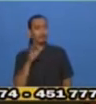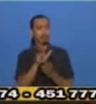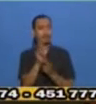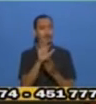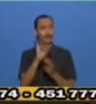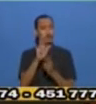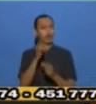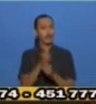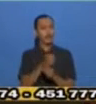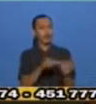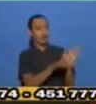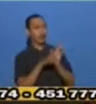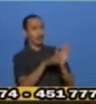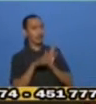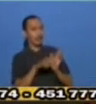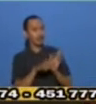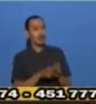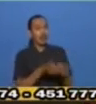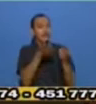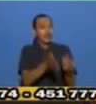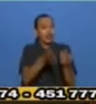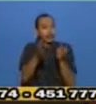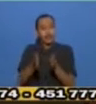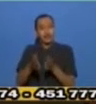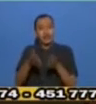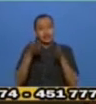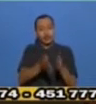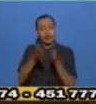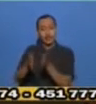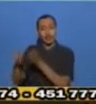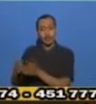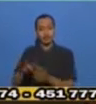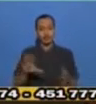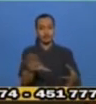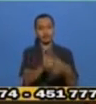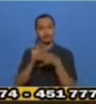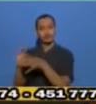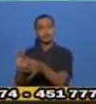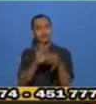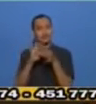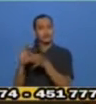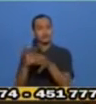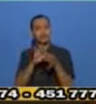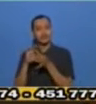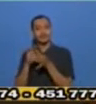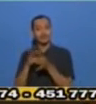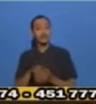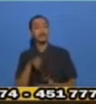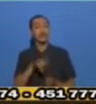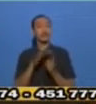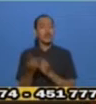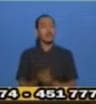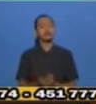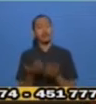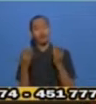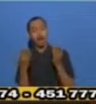Kemudian ada lintas sektor lain yang harus juga bersama-sama. Masyarakat sendiri juga mohon tidak lagi menolak untuk divaksin.